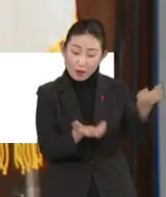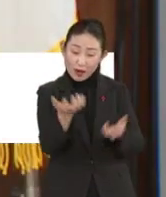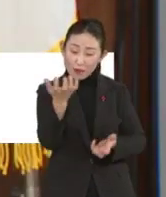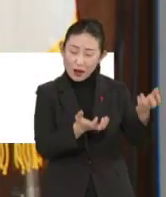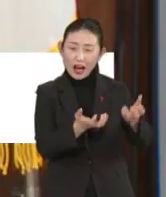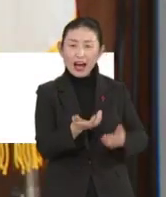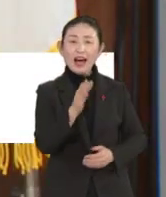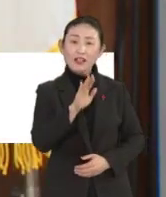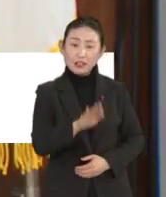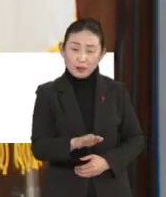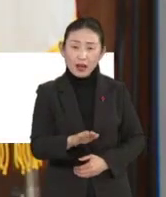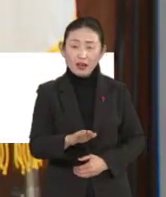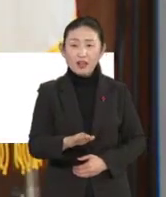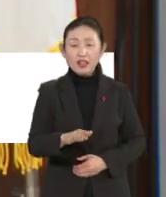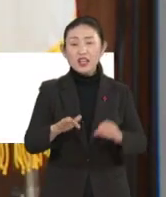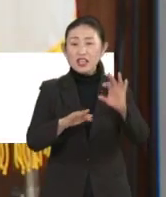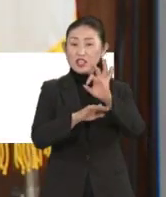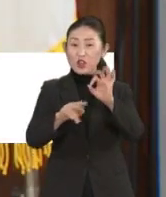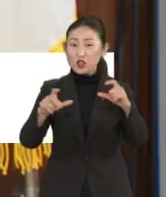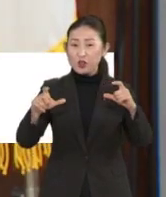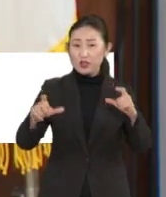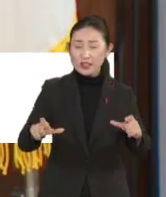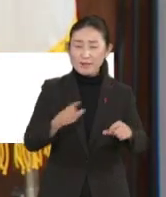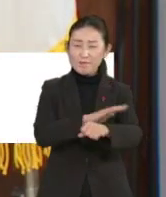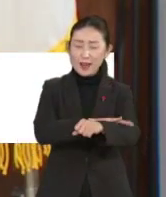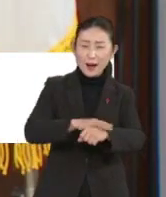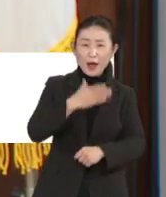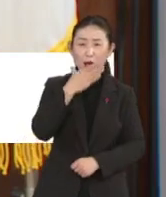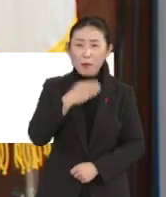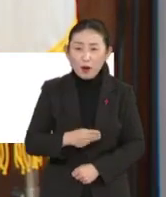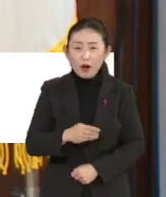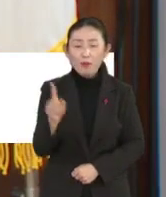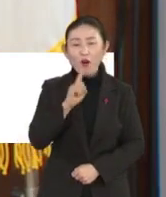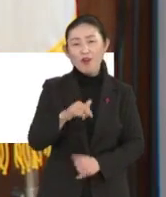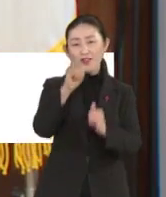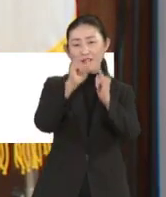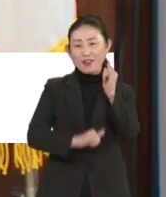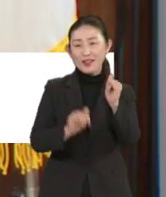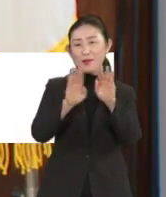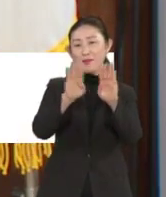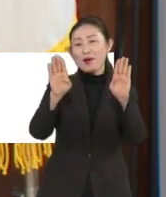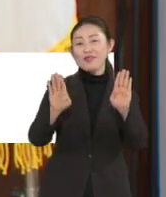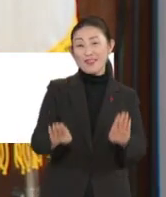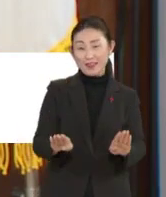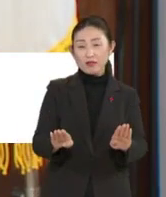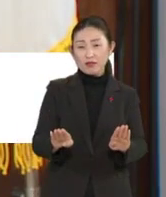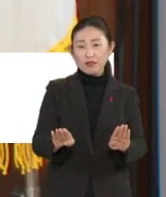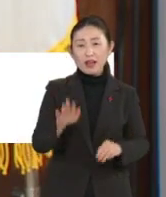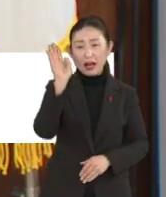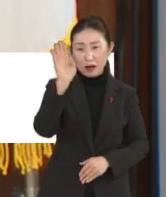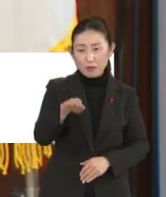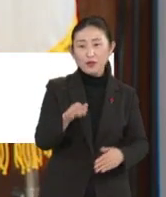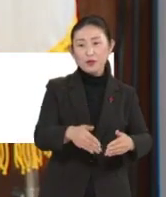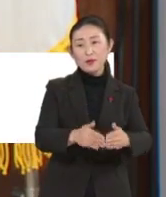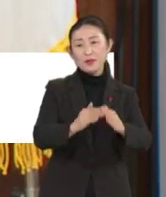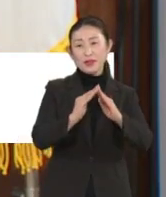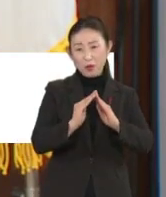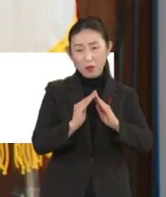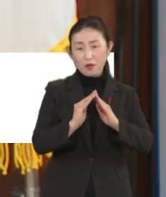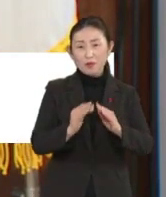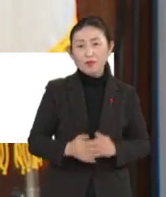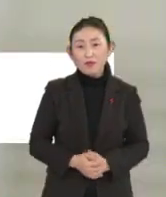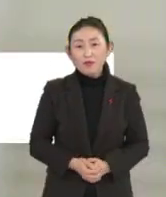사천이 잘 될 수 있는 그런 역사 박물관이 광업체련 박물관이 아닐까